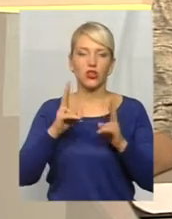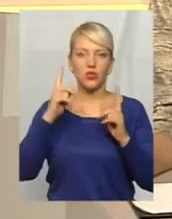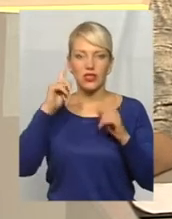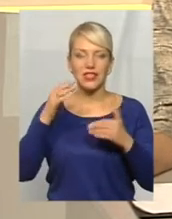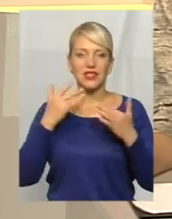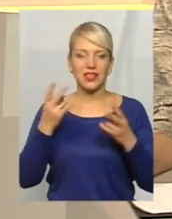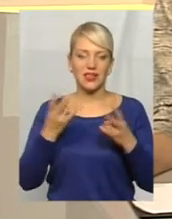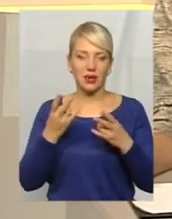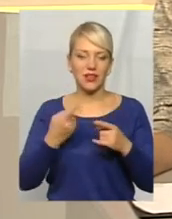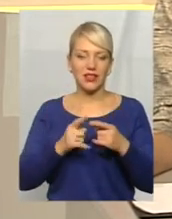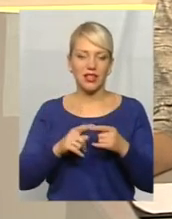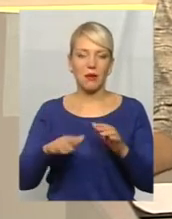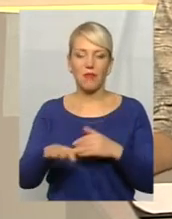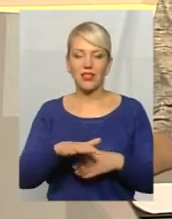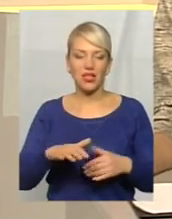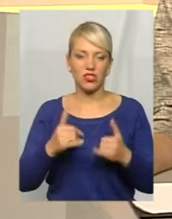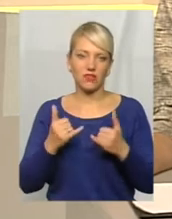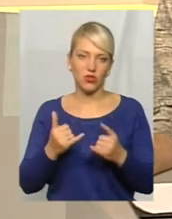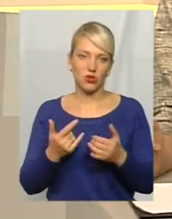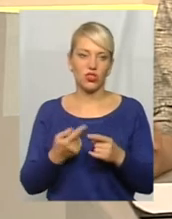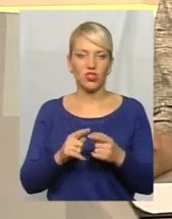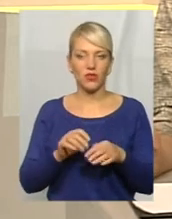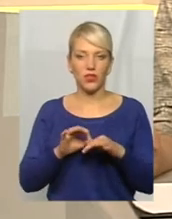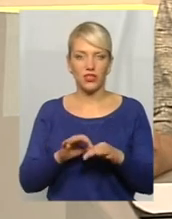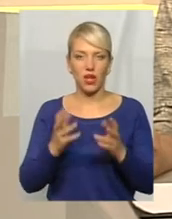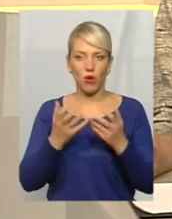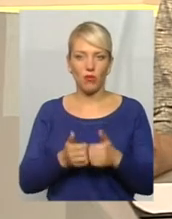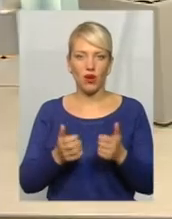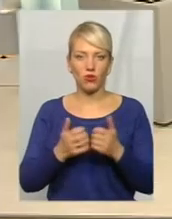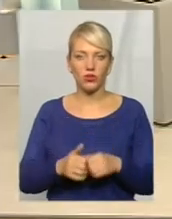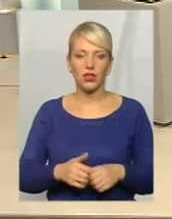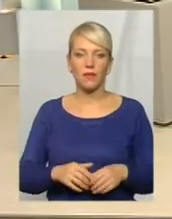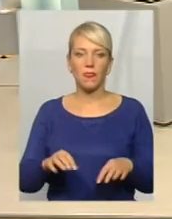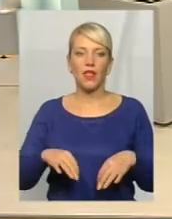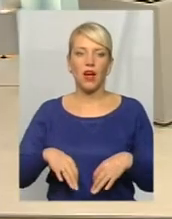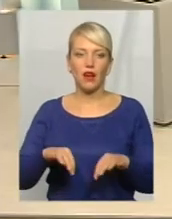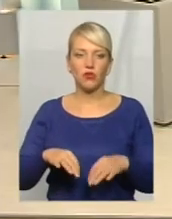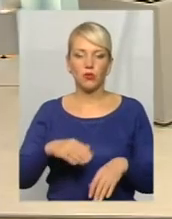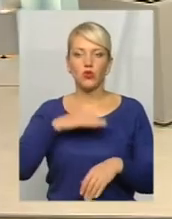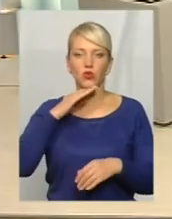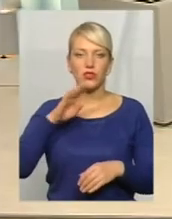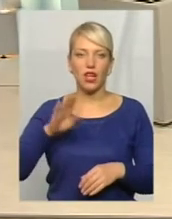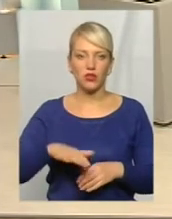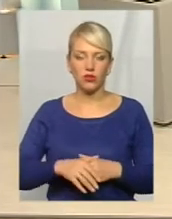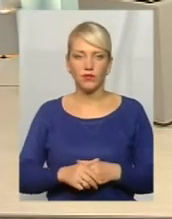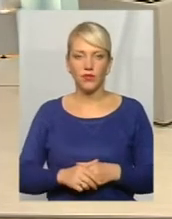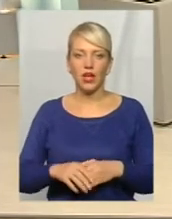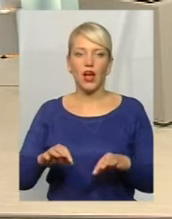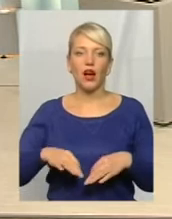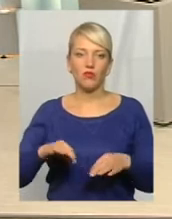треба тих майданчиків на сьогодні? Чи велися ці розрахунки? Ну, автомобілів цілком достатньо. Автомобілі